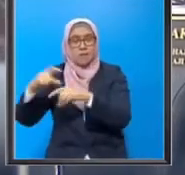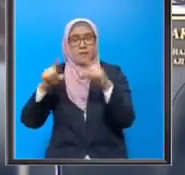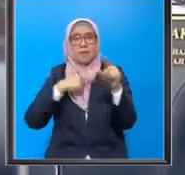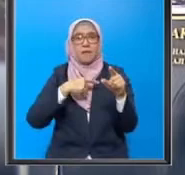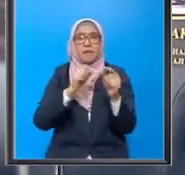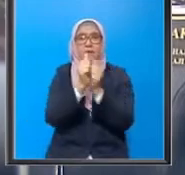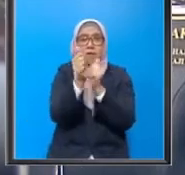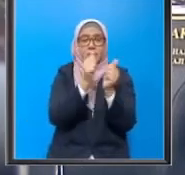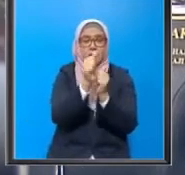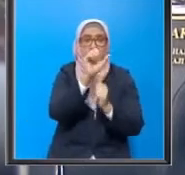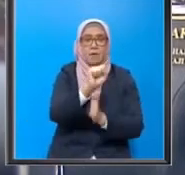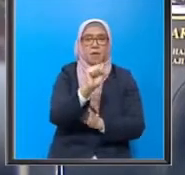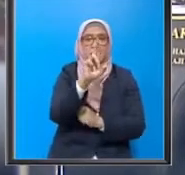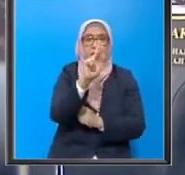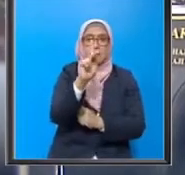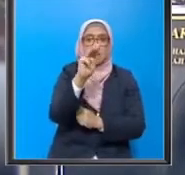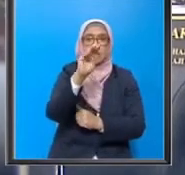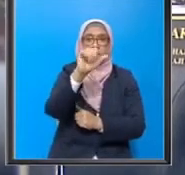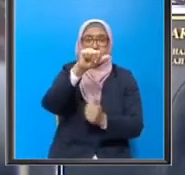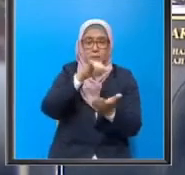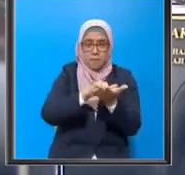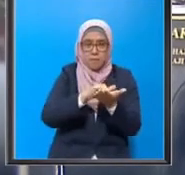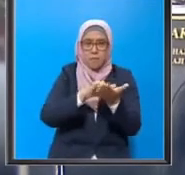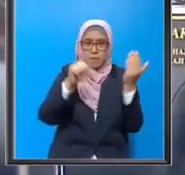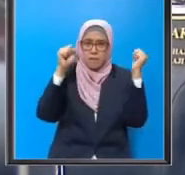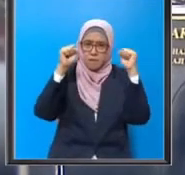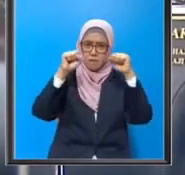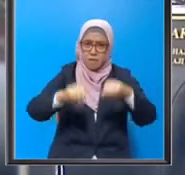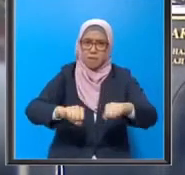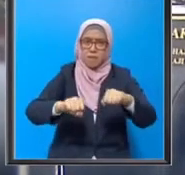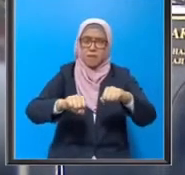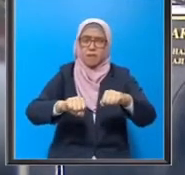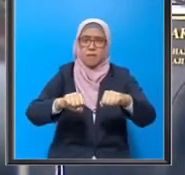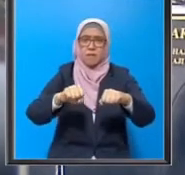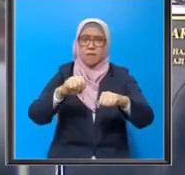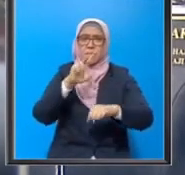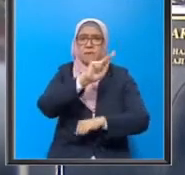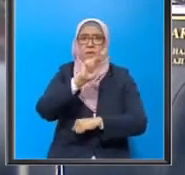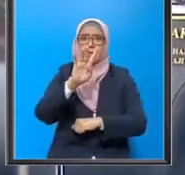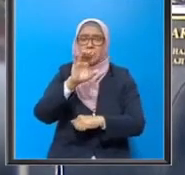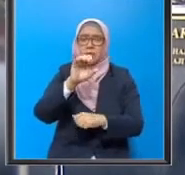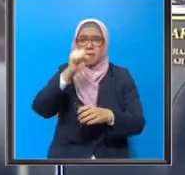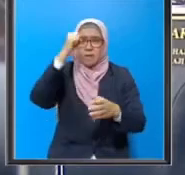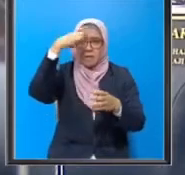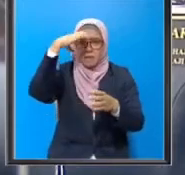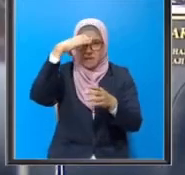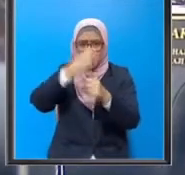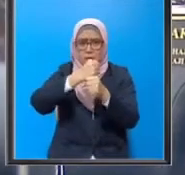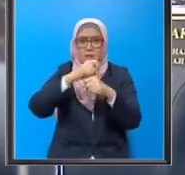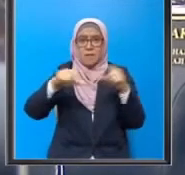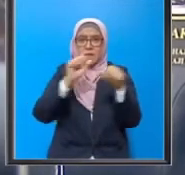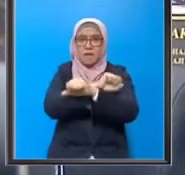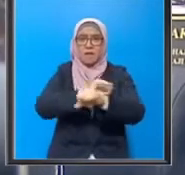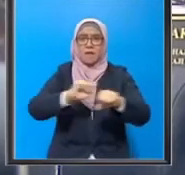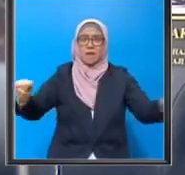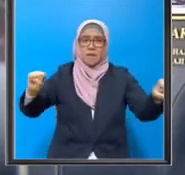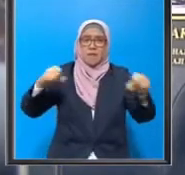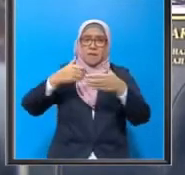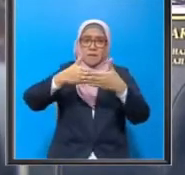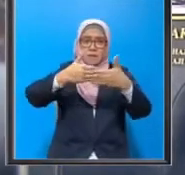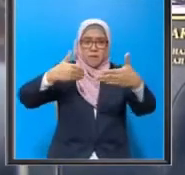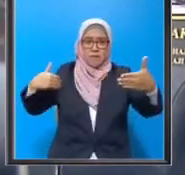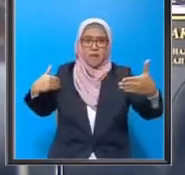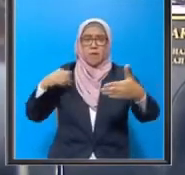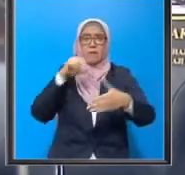apakah pihak Kementerian yakini akan dapat disiapkan dan dapat digunakan sepenuhnya menjelang Sukma 2026 di Kelantan